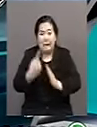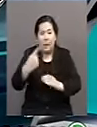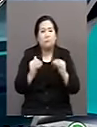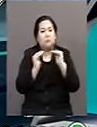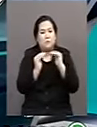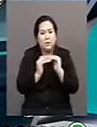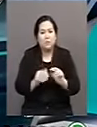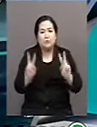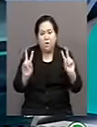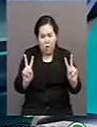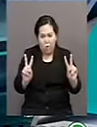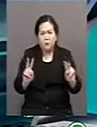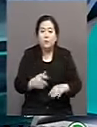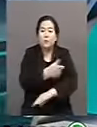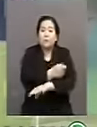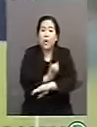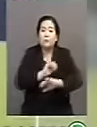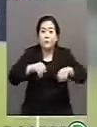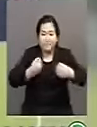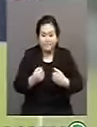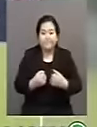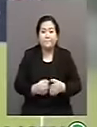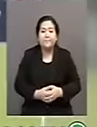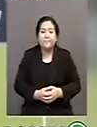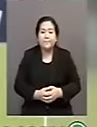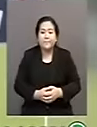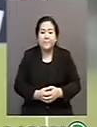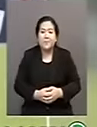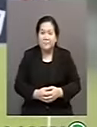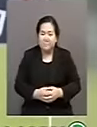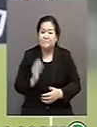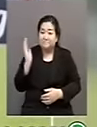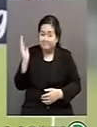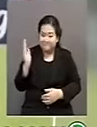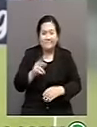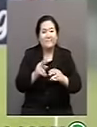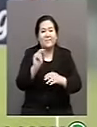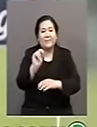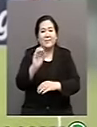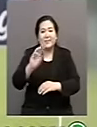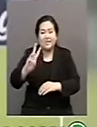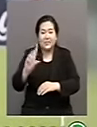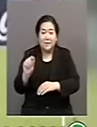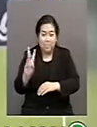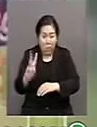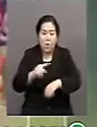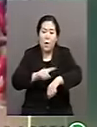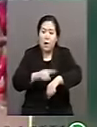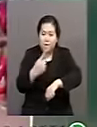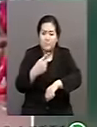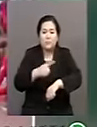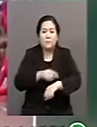ประตูต่อ 2ในบ้านของอยุธยาวอริเออร์นะครับคู่นี้เป็นอีกหนเกมที่น่าสนใจนะครับช่องนาว 26ถ่ายทอดสดตั้งแต่